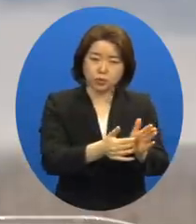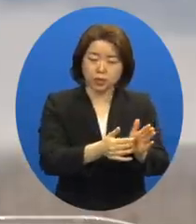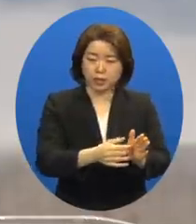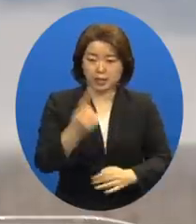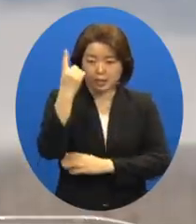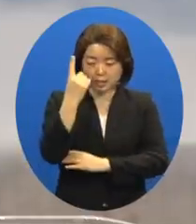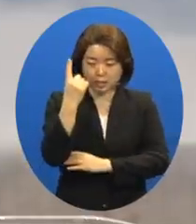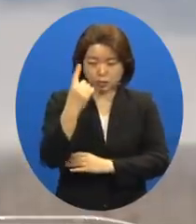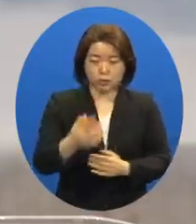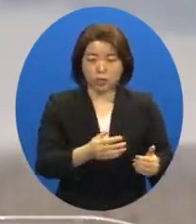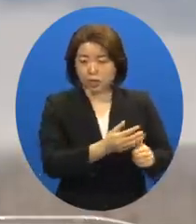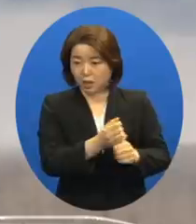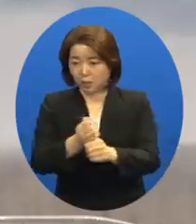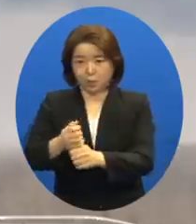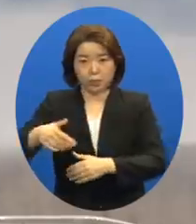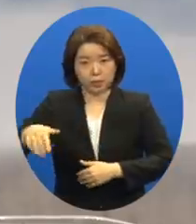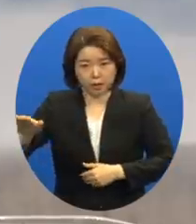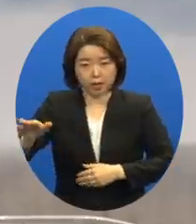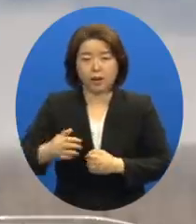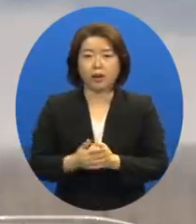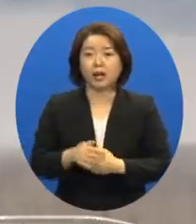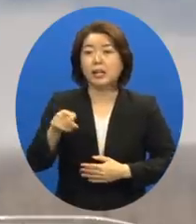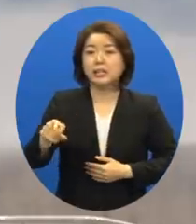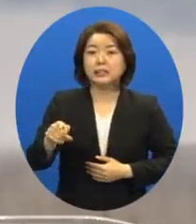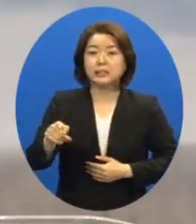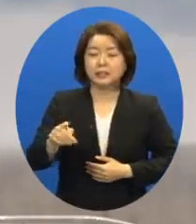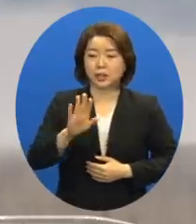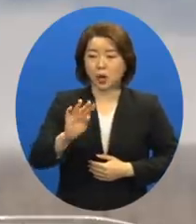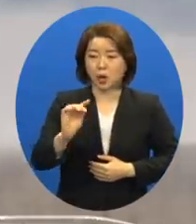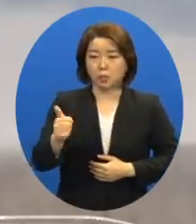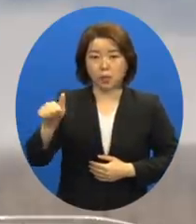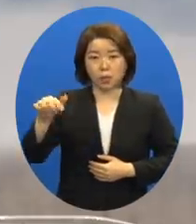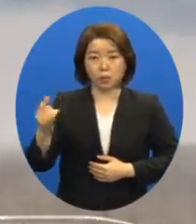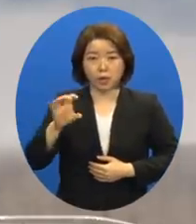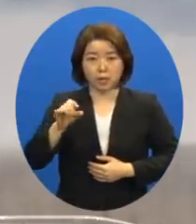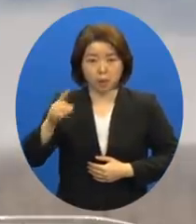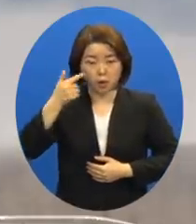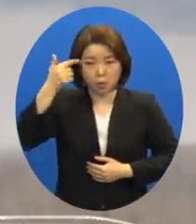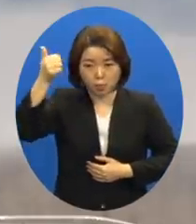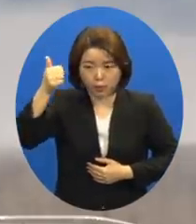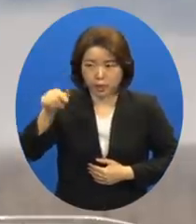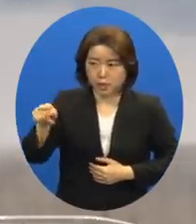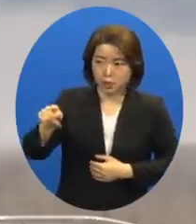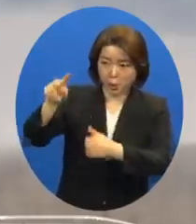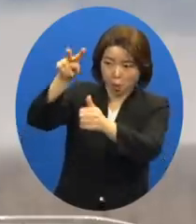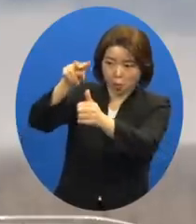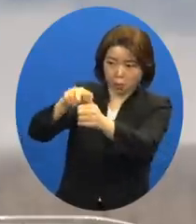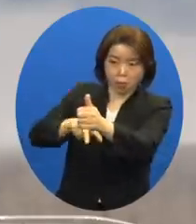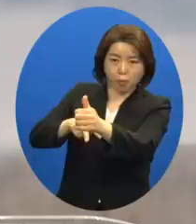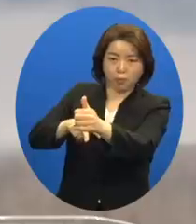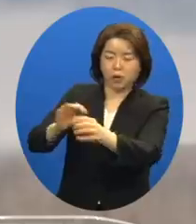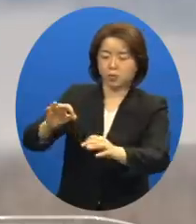간수에 끌려서 나갔는데 그 본회법 목사님에게서